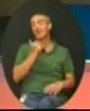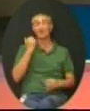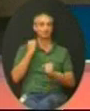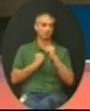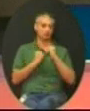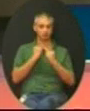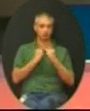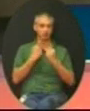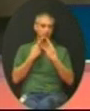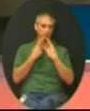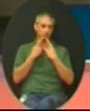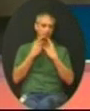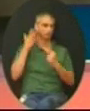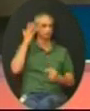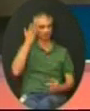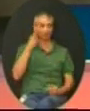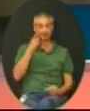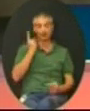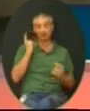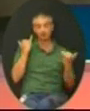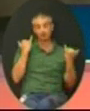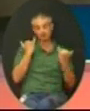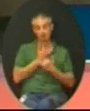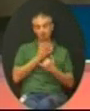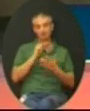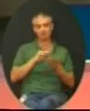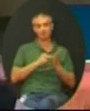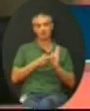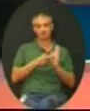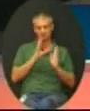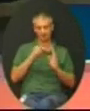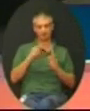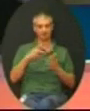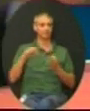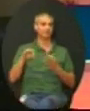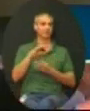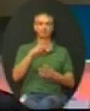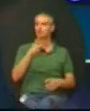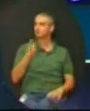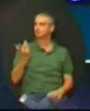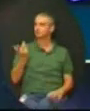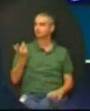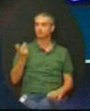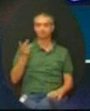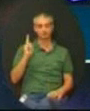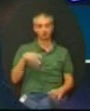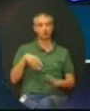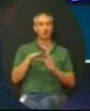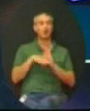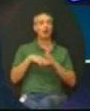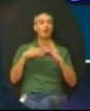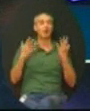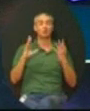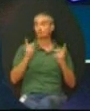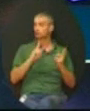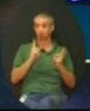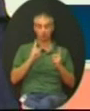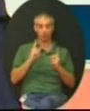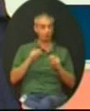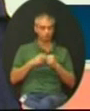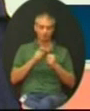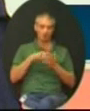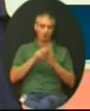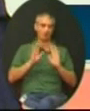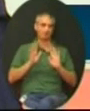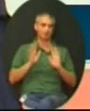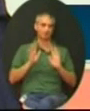קשה במסע ומתן העתידי. זו טעות גם טקטית וגם אסטרטגית. פרופסור הכהן? יש כלל גדול שאם משהו לא שבור, אל תתקן